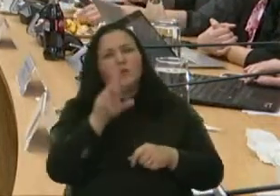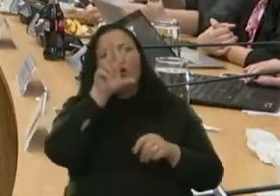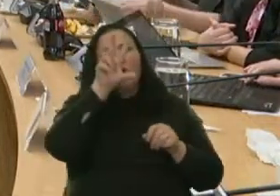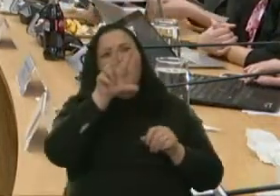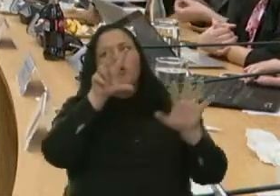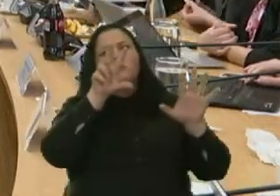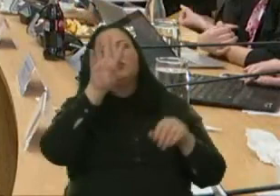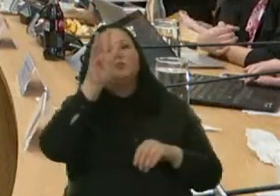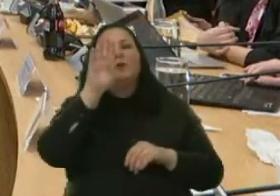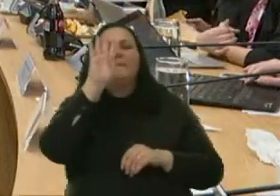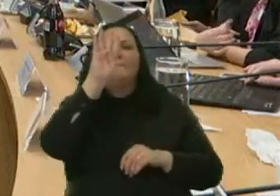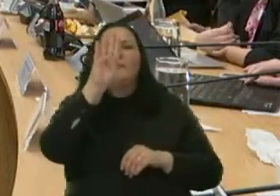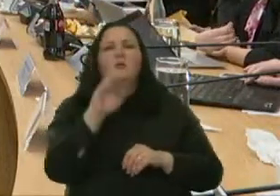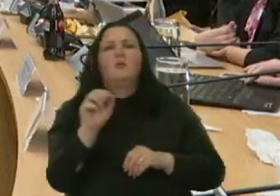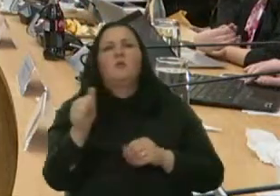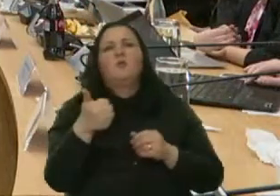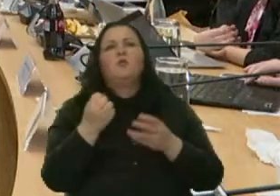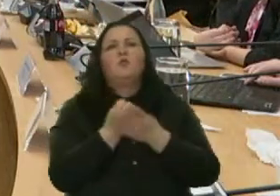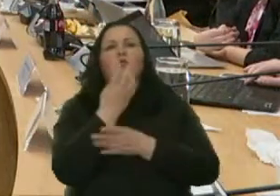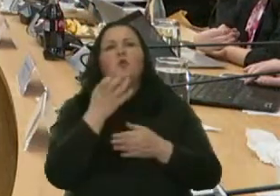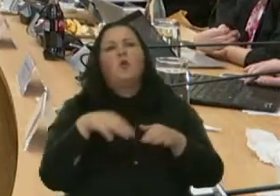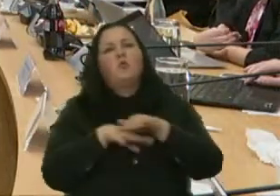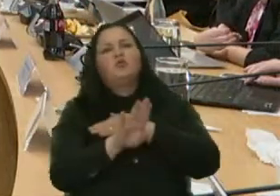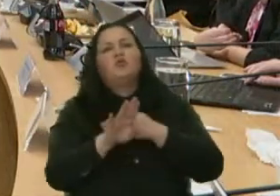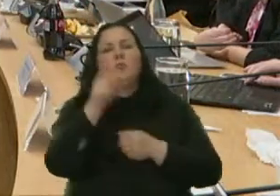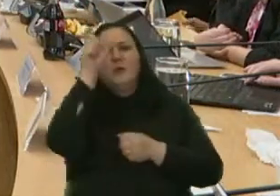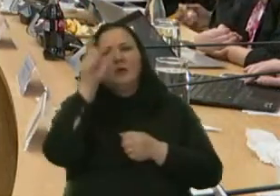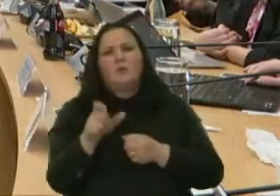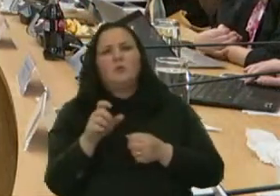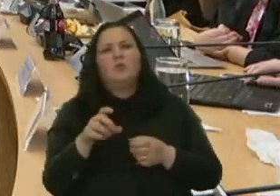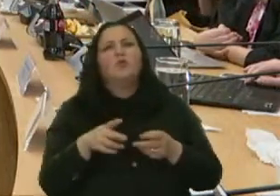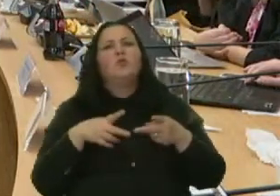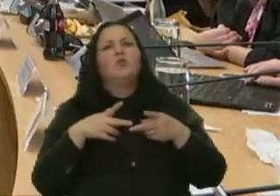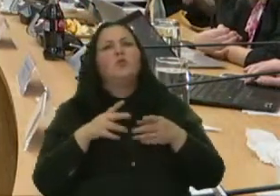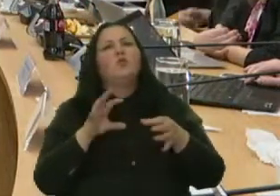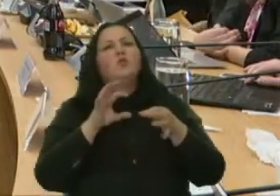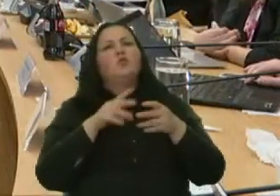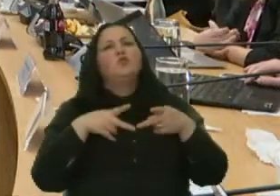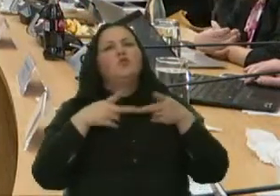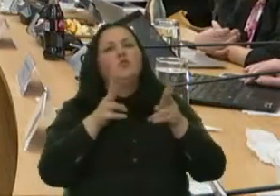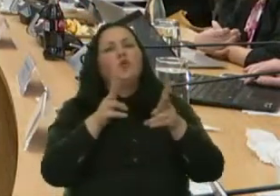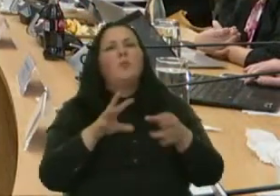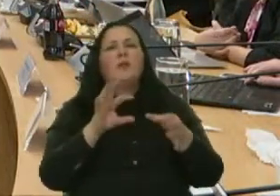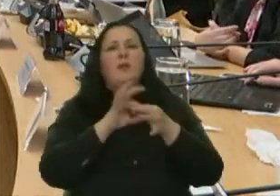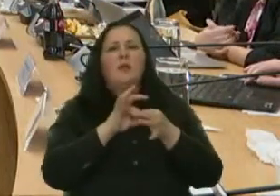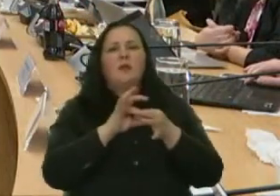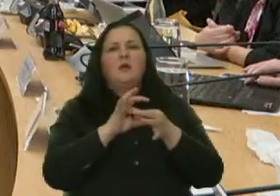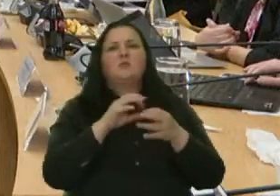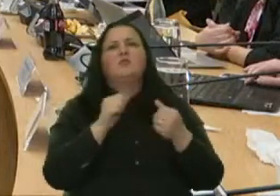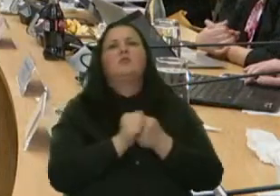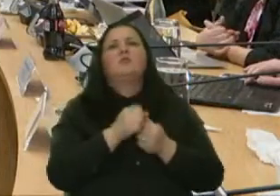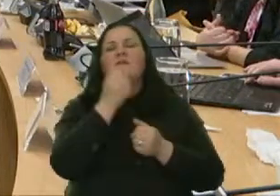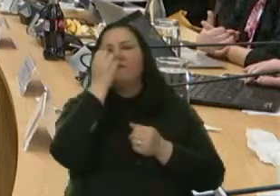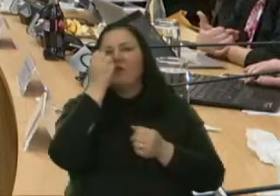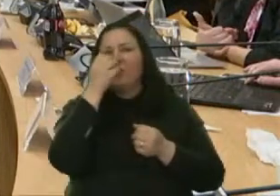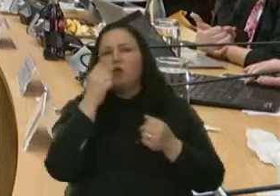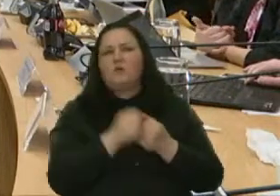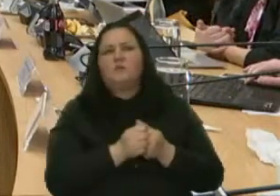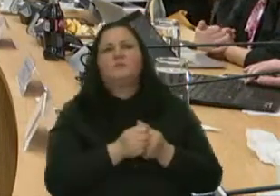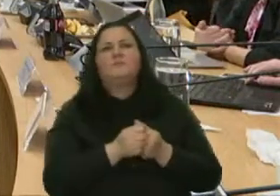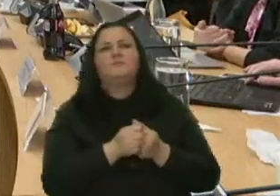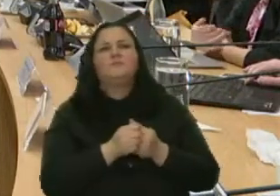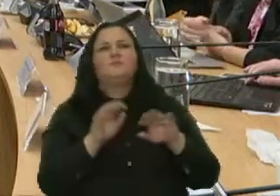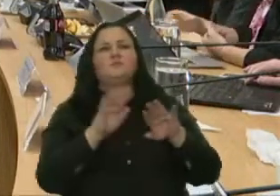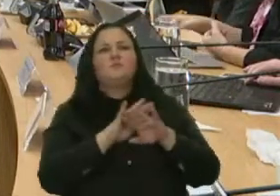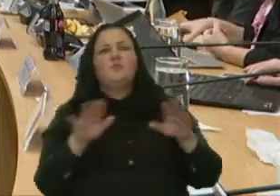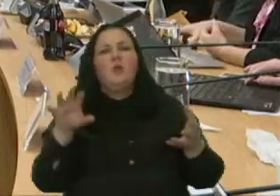84b a unui nou subcapitol drum de legătură Florești gara gârbăului Cluj Napoca în zona Sfântul Ion doar pe